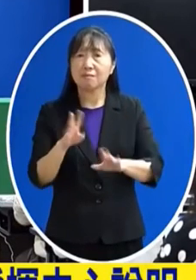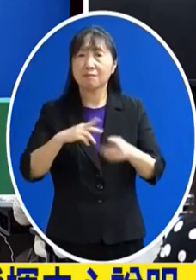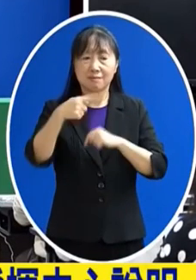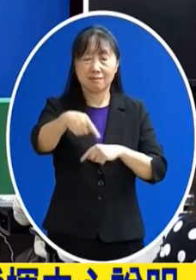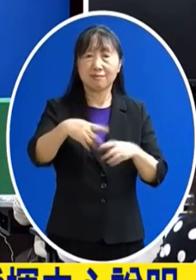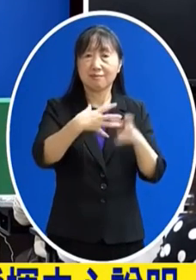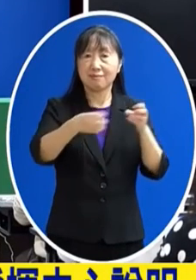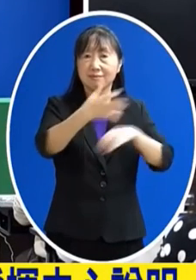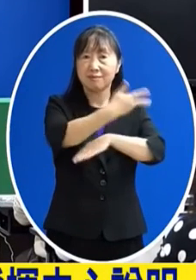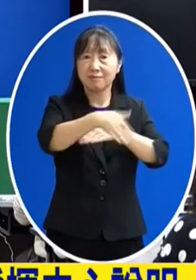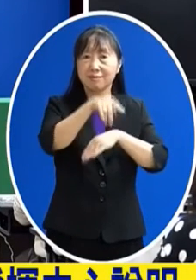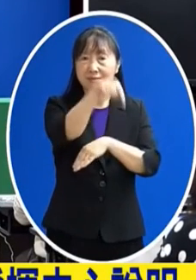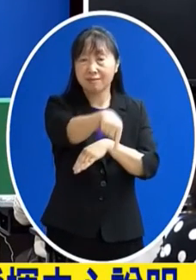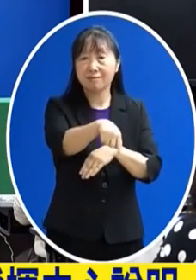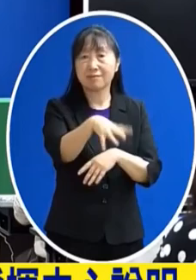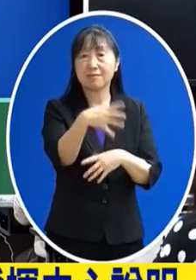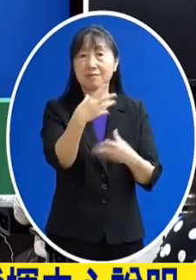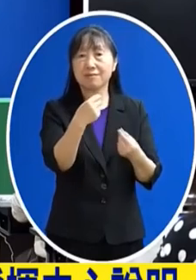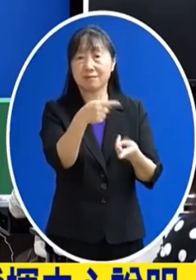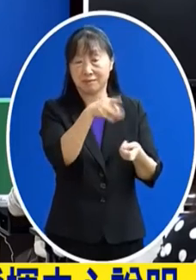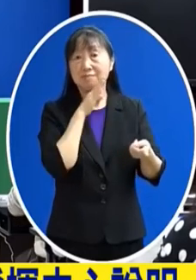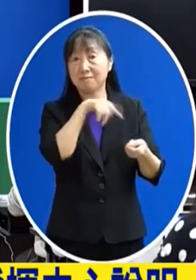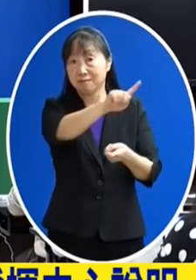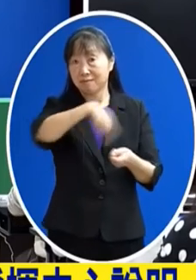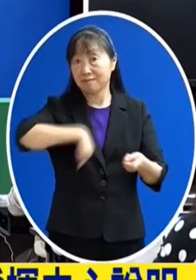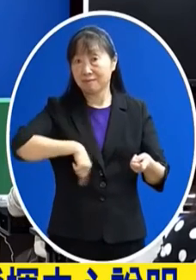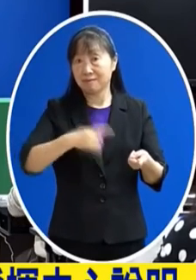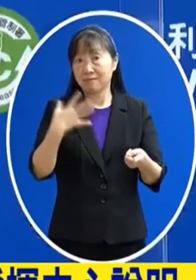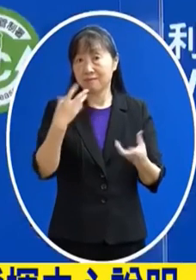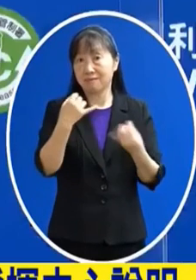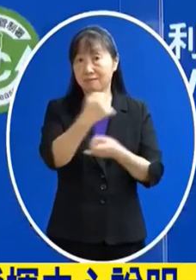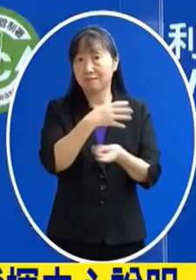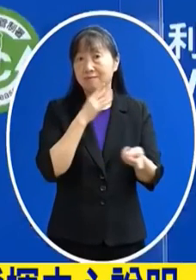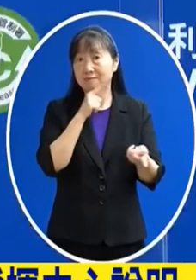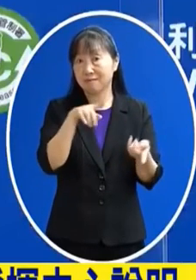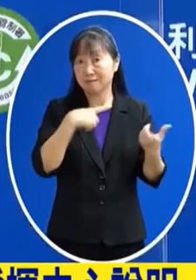现在现行的那个无菌廊道是一样的吗？